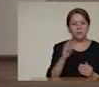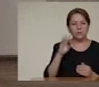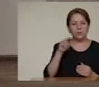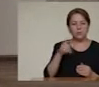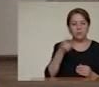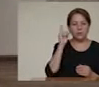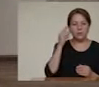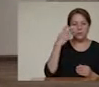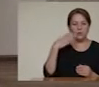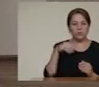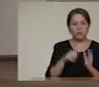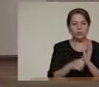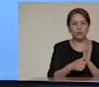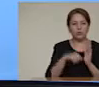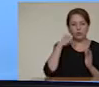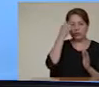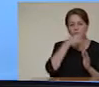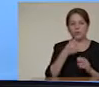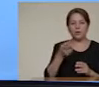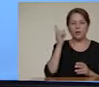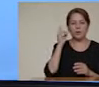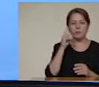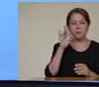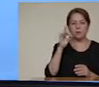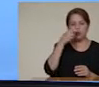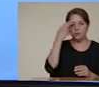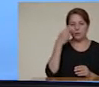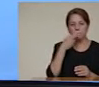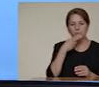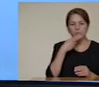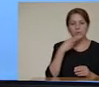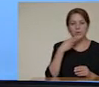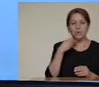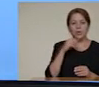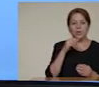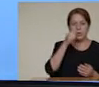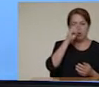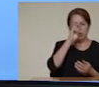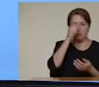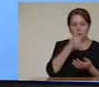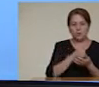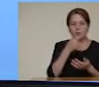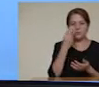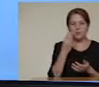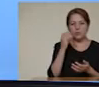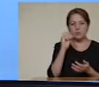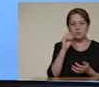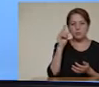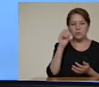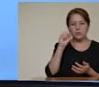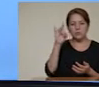avvalgi 46-yilda qadimgi Rim imperatori Yuliy Sezar davrida uning rahnamoligida